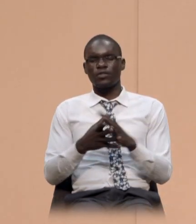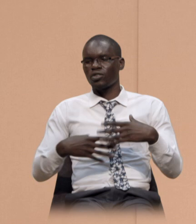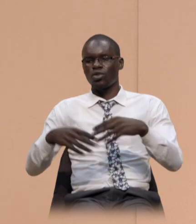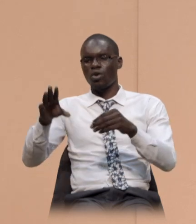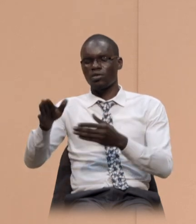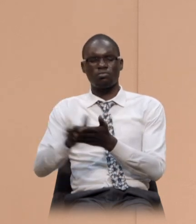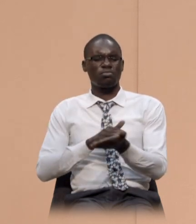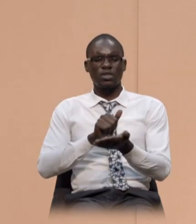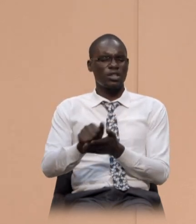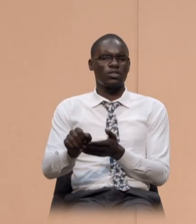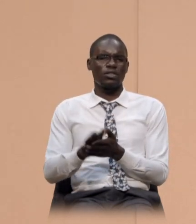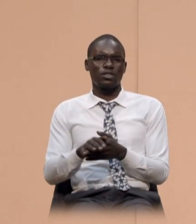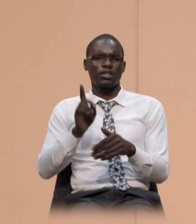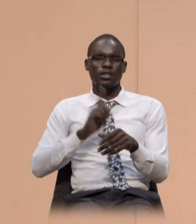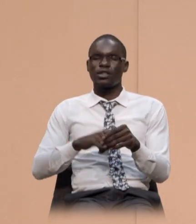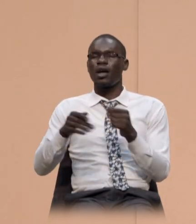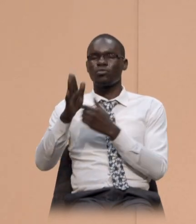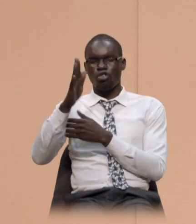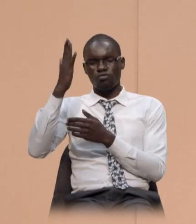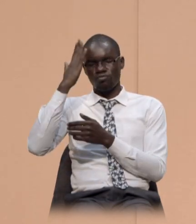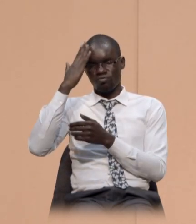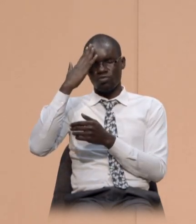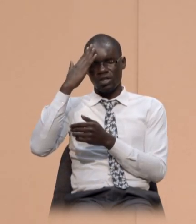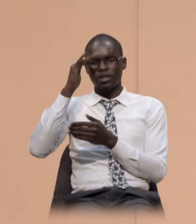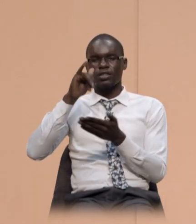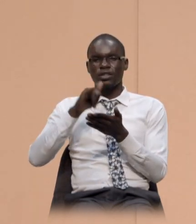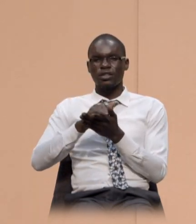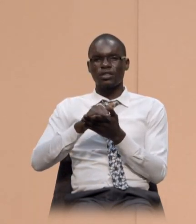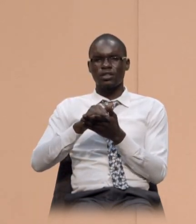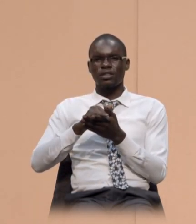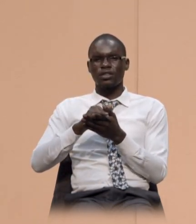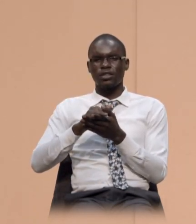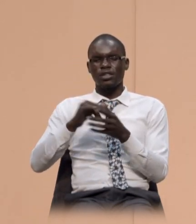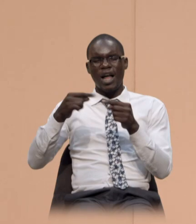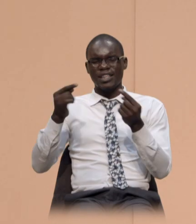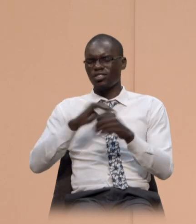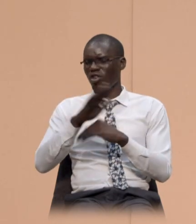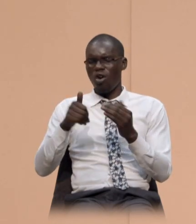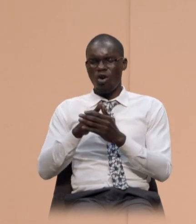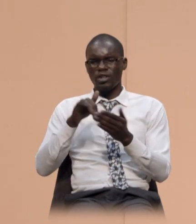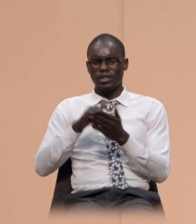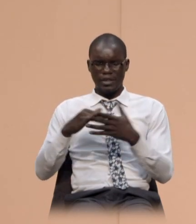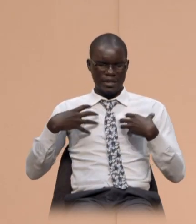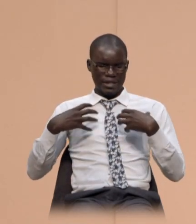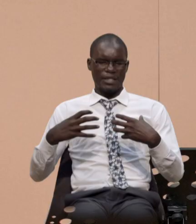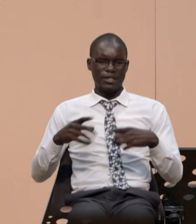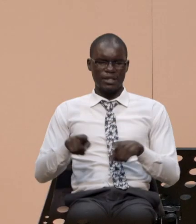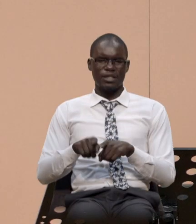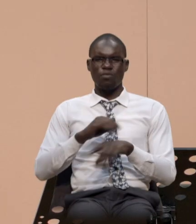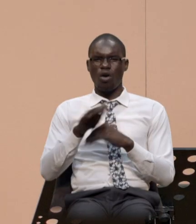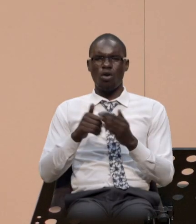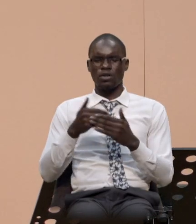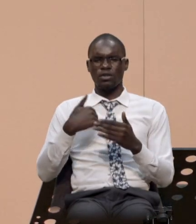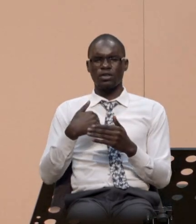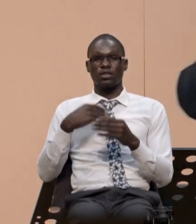upate kuviharibu. Mungu akijua vizuri sana ya kwamba dhidi ya mali hiyo, dhidi ya kinga ya vitu hivi